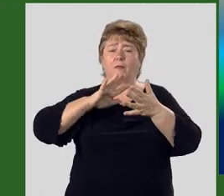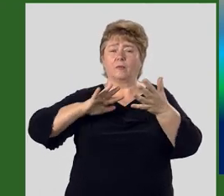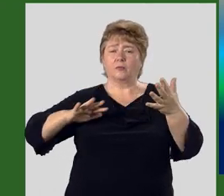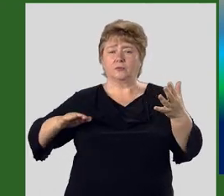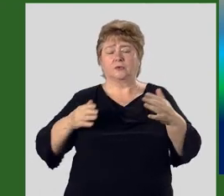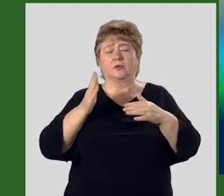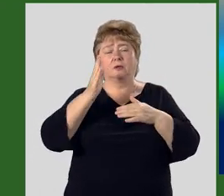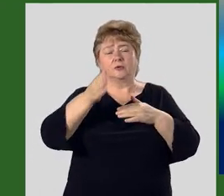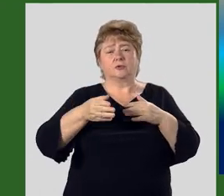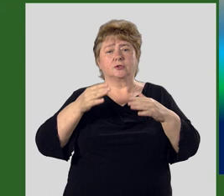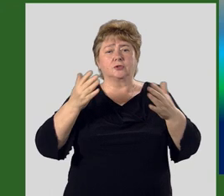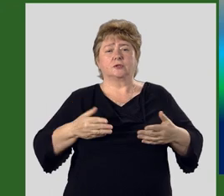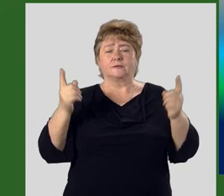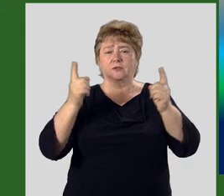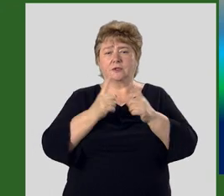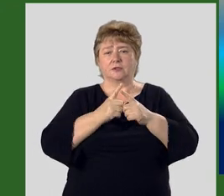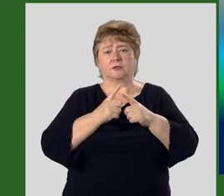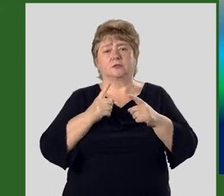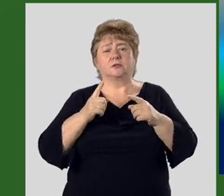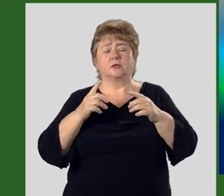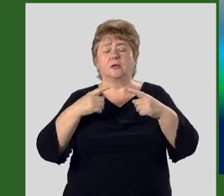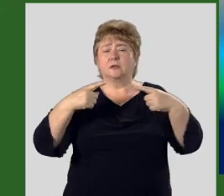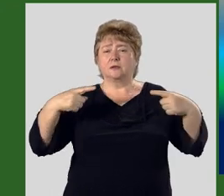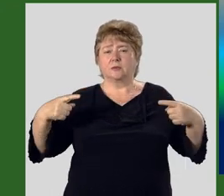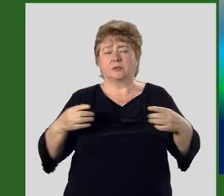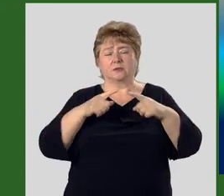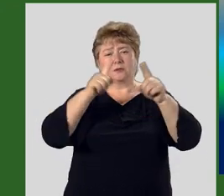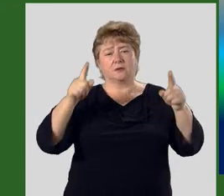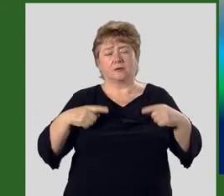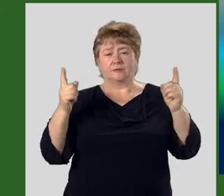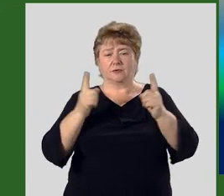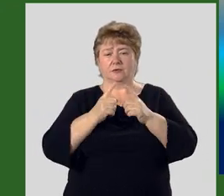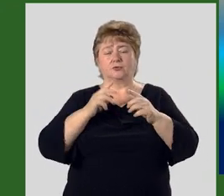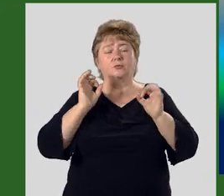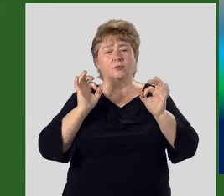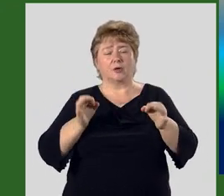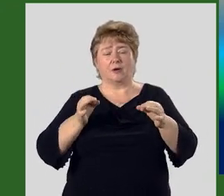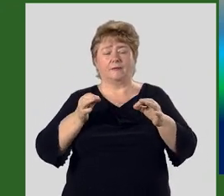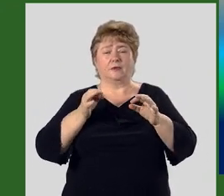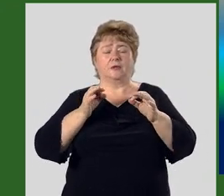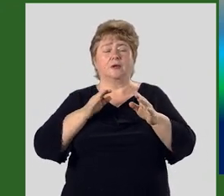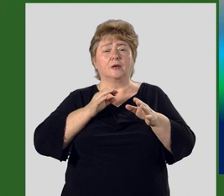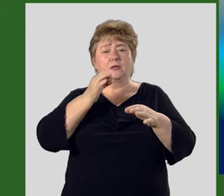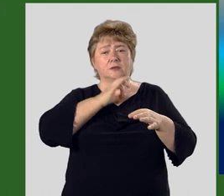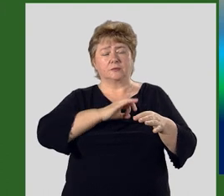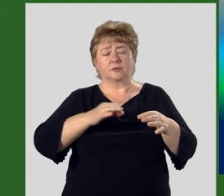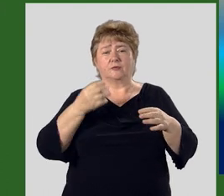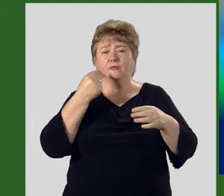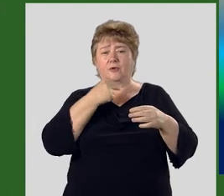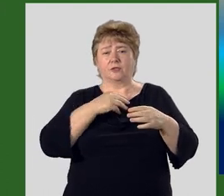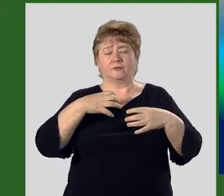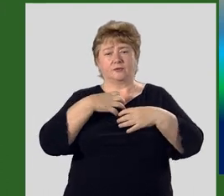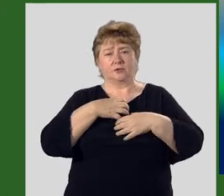дальнейшем в жизни вы встретитесь с большим разнообразием карт. Чтобы правильно их использовать в